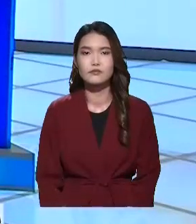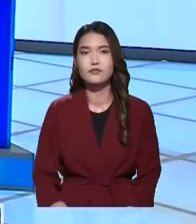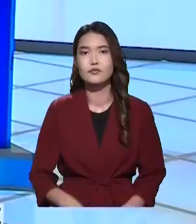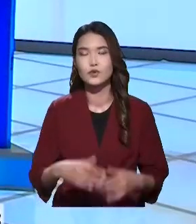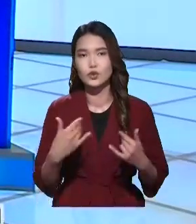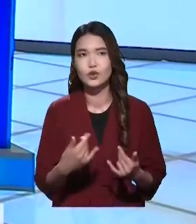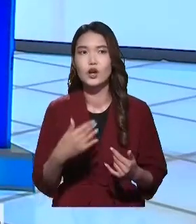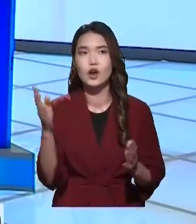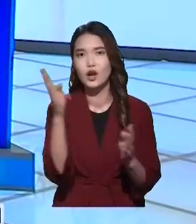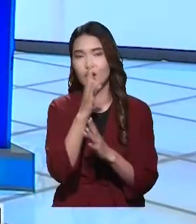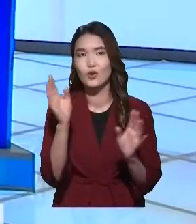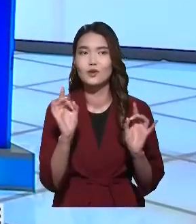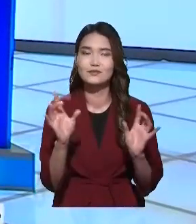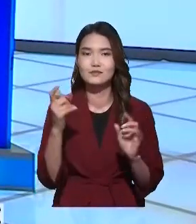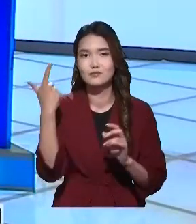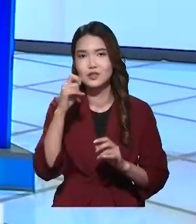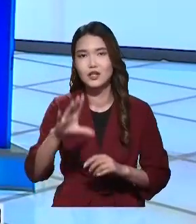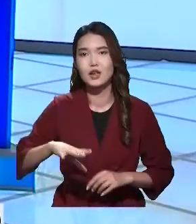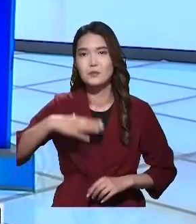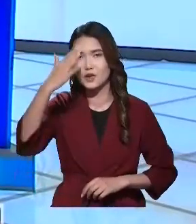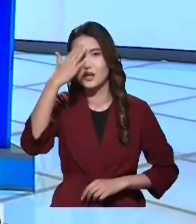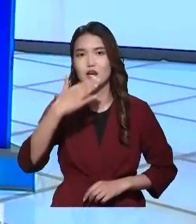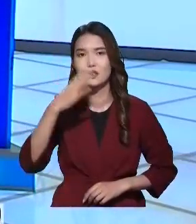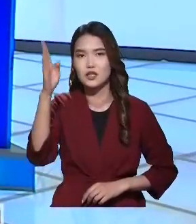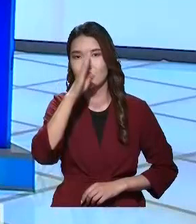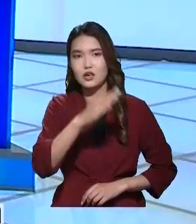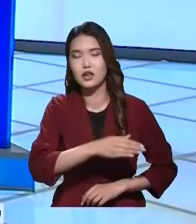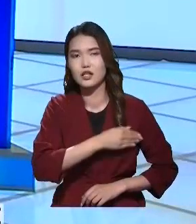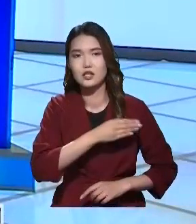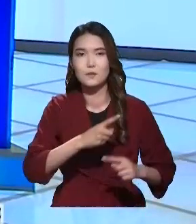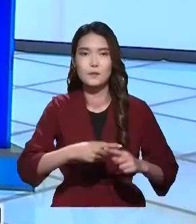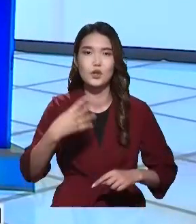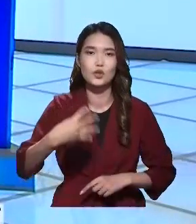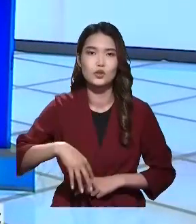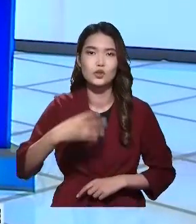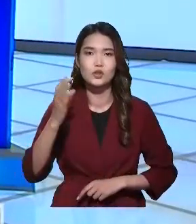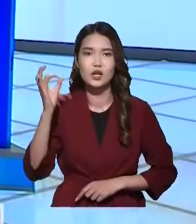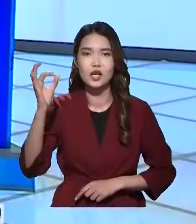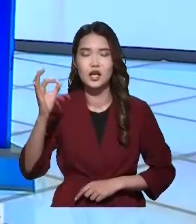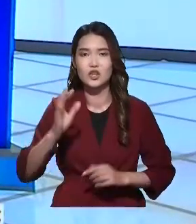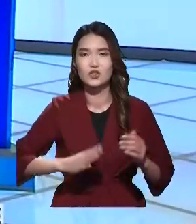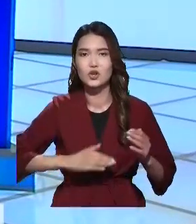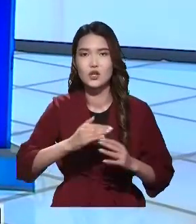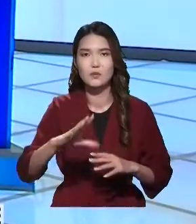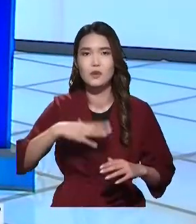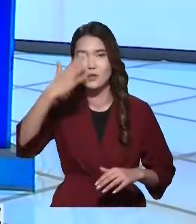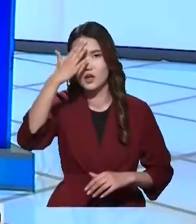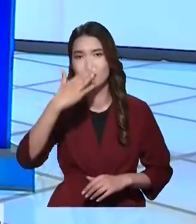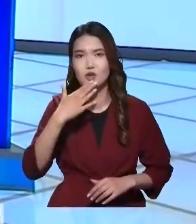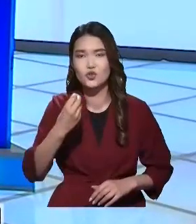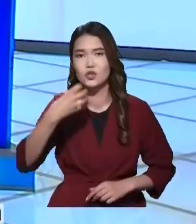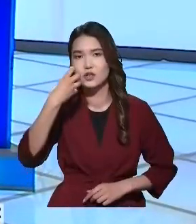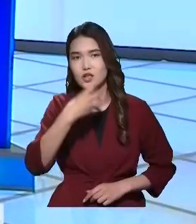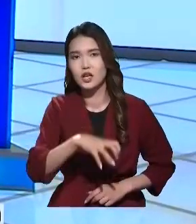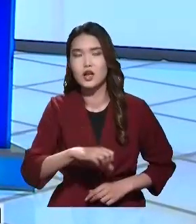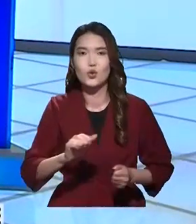Енді ауа райы жайында аз кем ақпарат. Былтыр жазда ауа температурасы плюс 44 градусқа дейін жетті. Биылғы жаз мұнан да ыстық